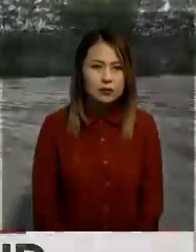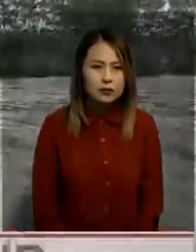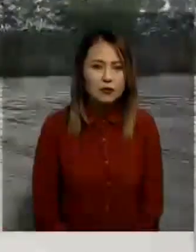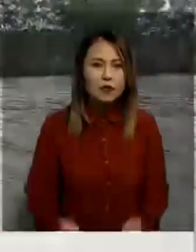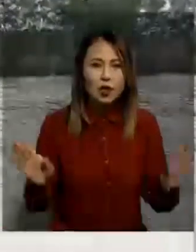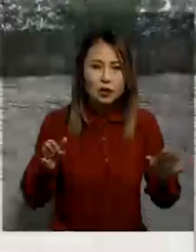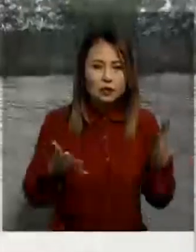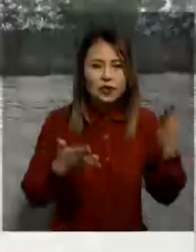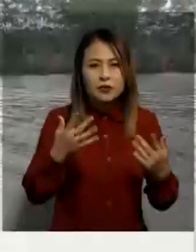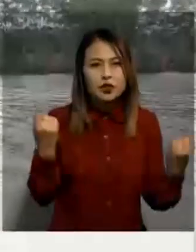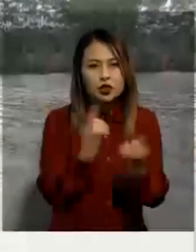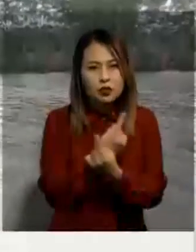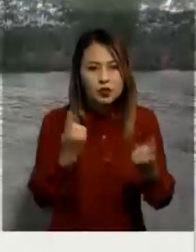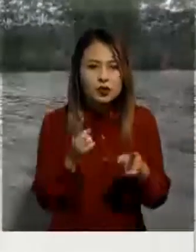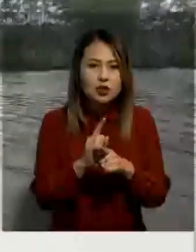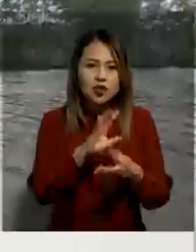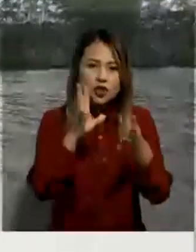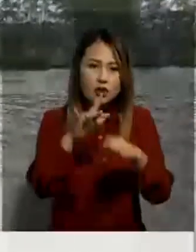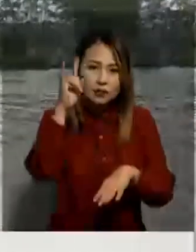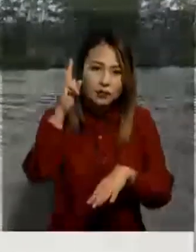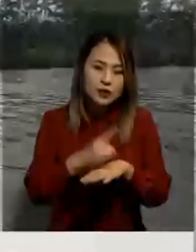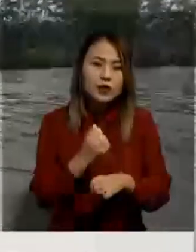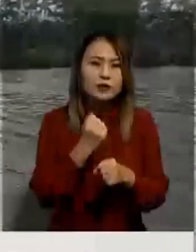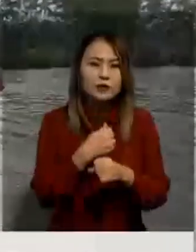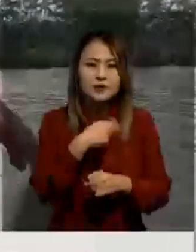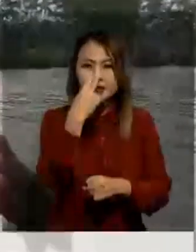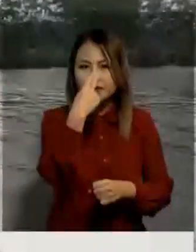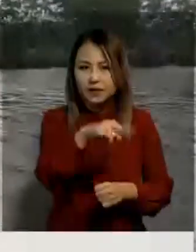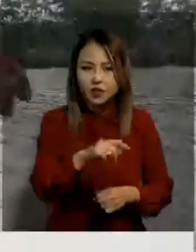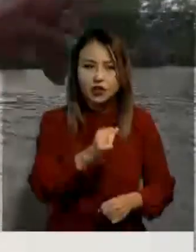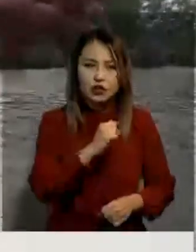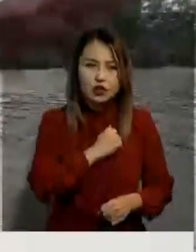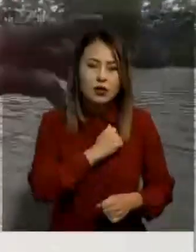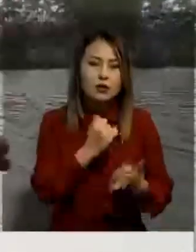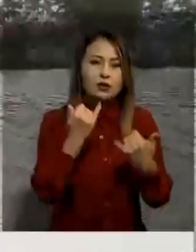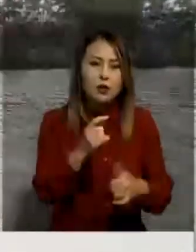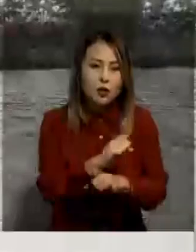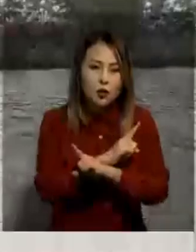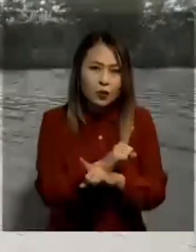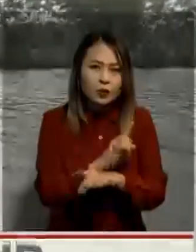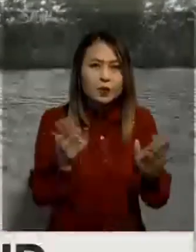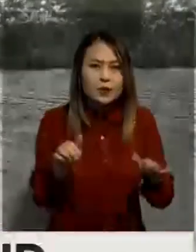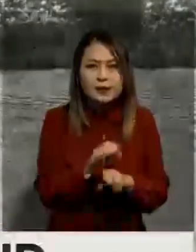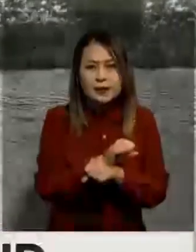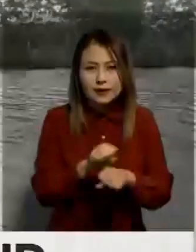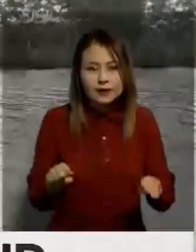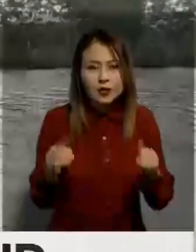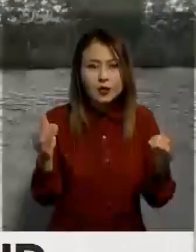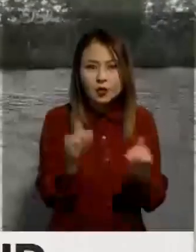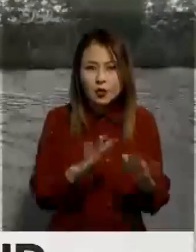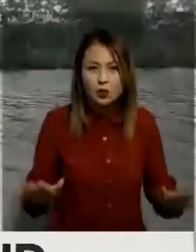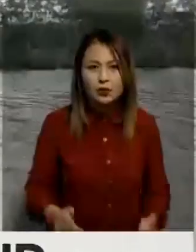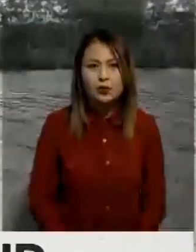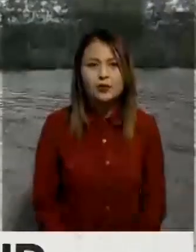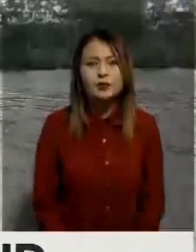Ұшып немесе жүріп келе жатып, жалп етіп құлаған бір қазандарды көрдім. Обал. Билік өлген құстарды ұстамауды, тиіспеуді ескертіп жатыр.